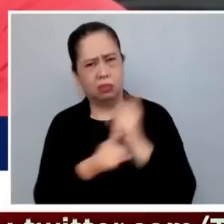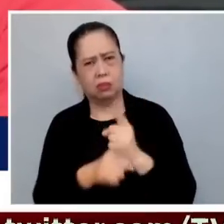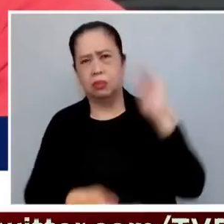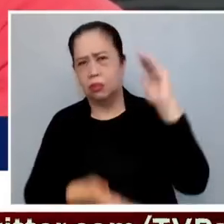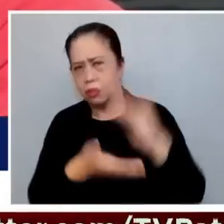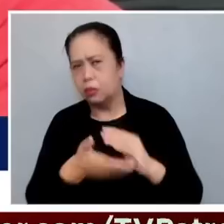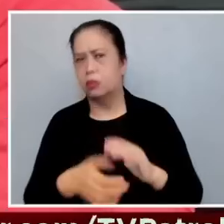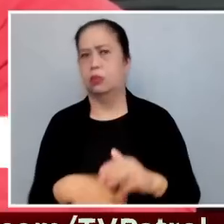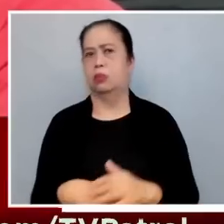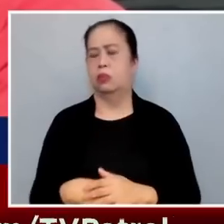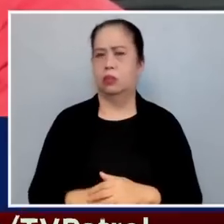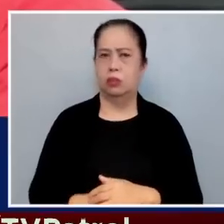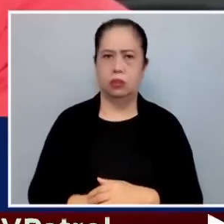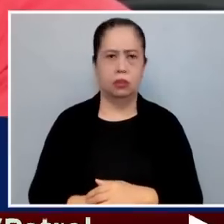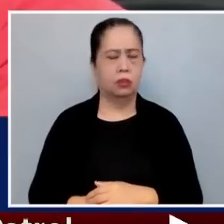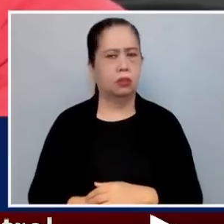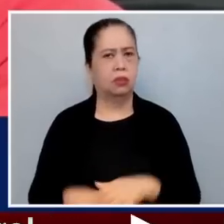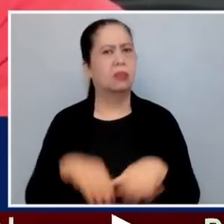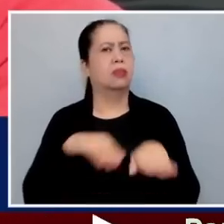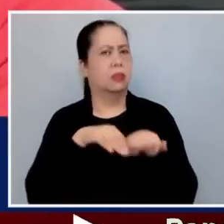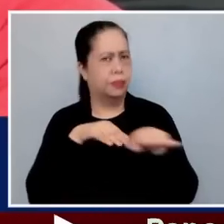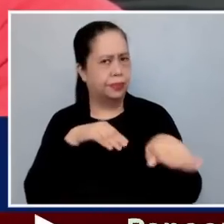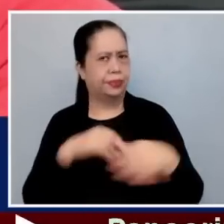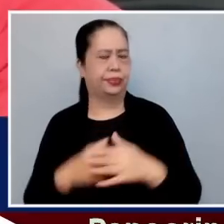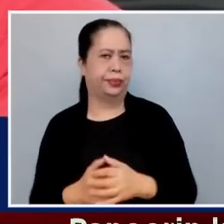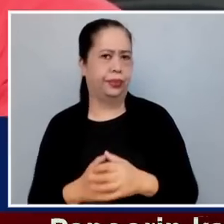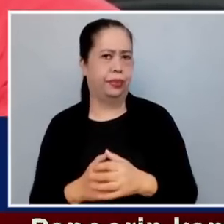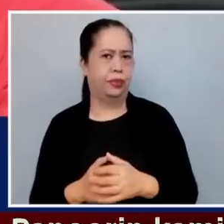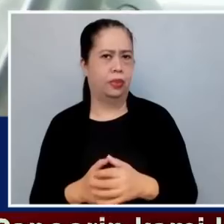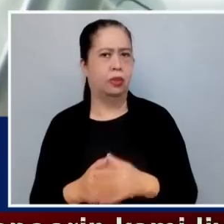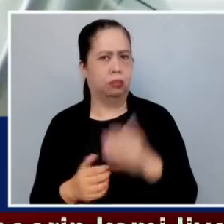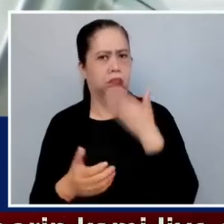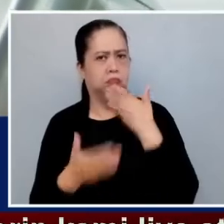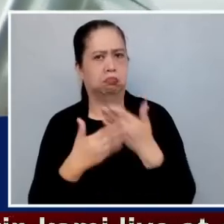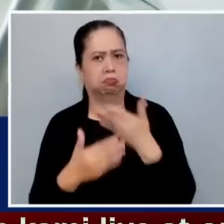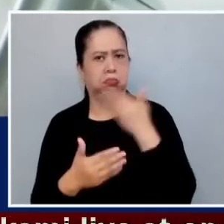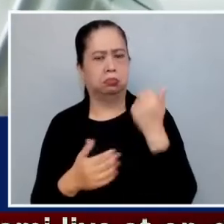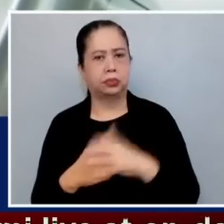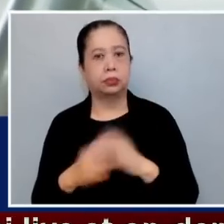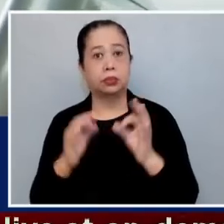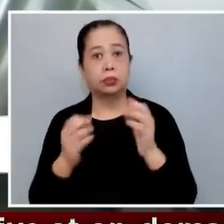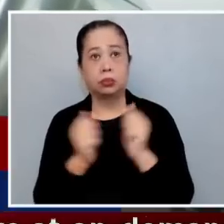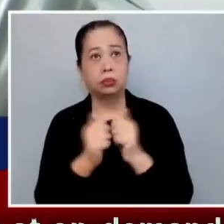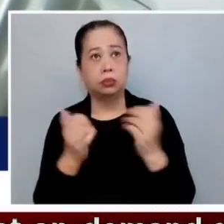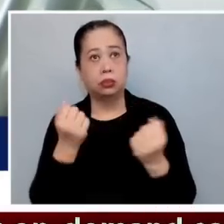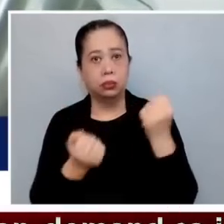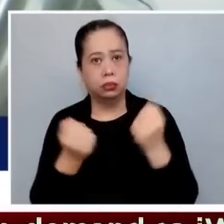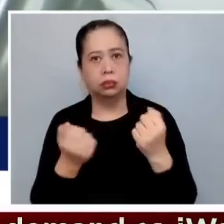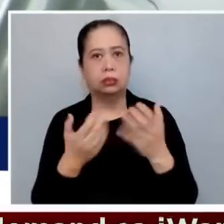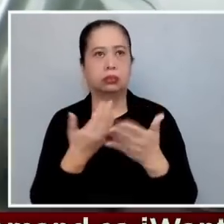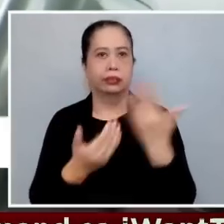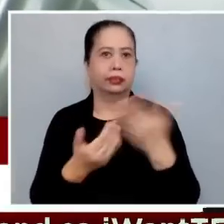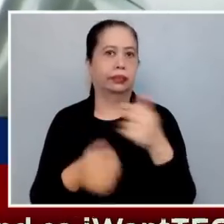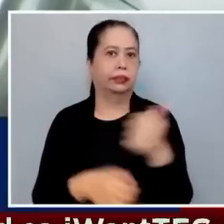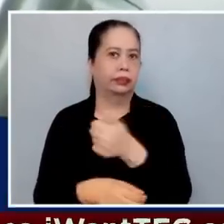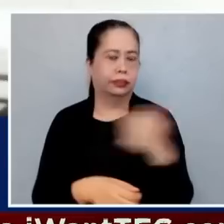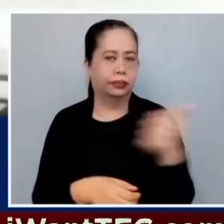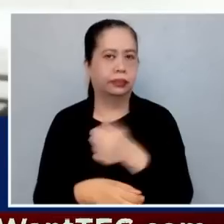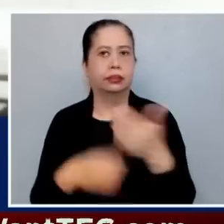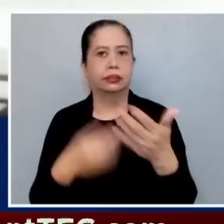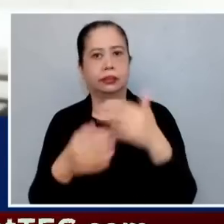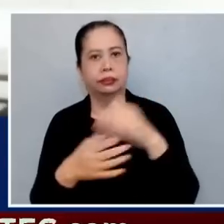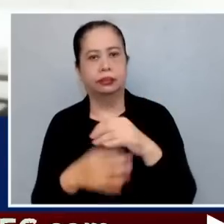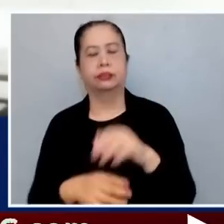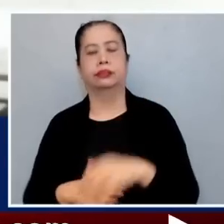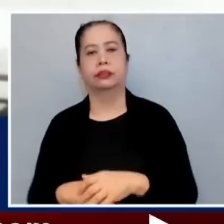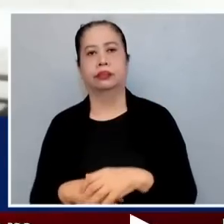yung traffic, zero, mas okay na yun. Pag walang traffic, mas madali ang pera, mas madali ang biyahe. Kung